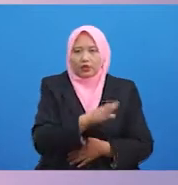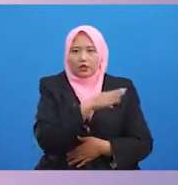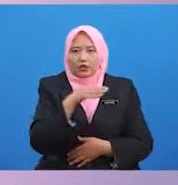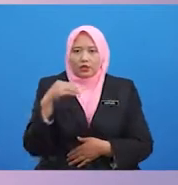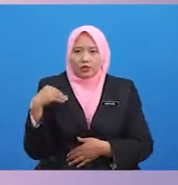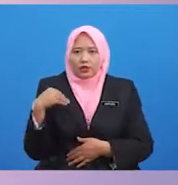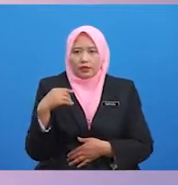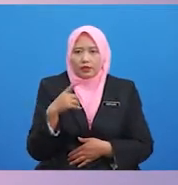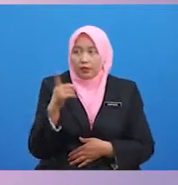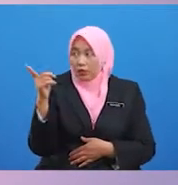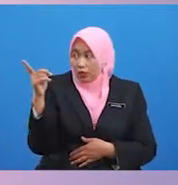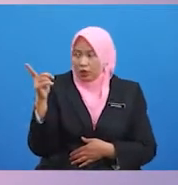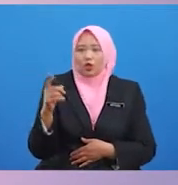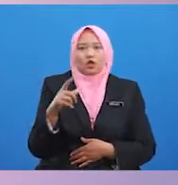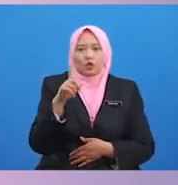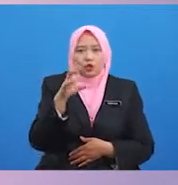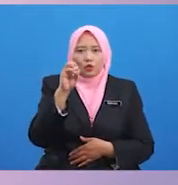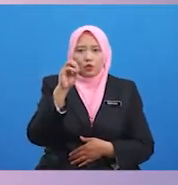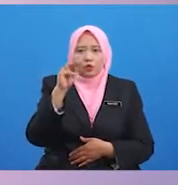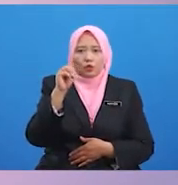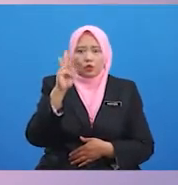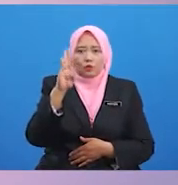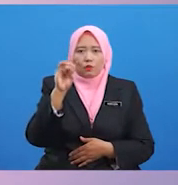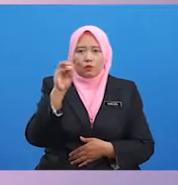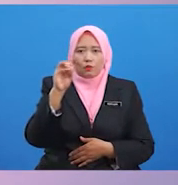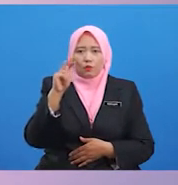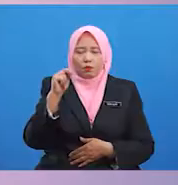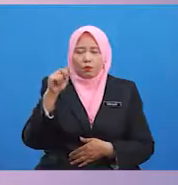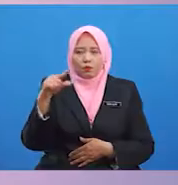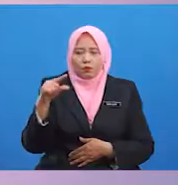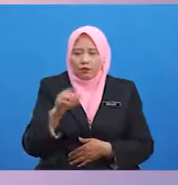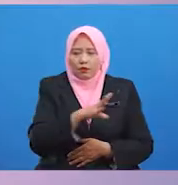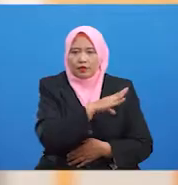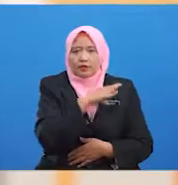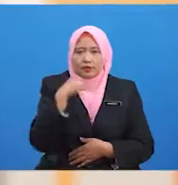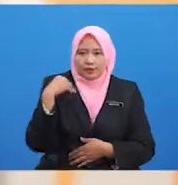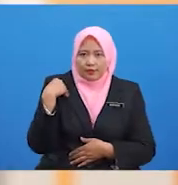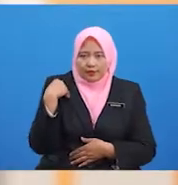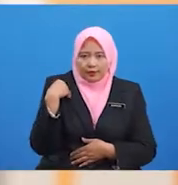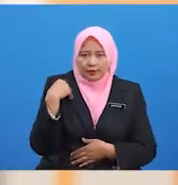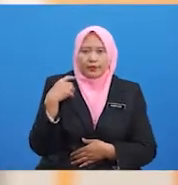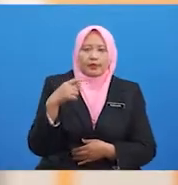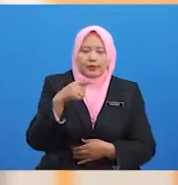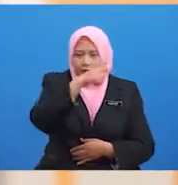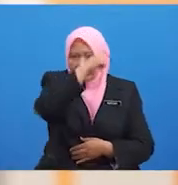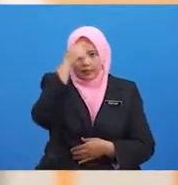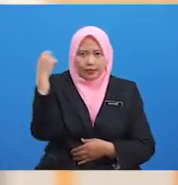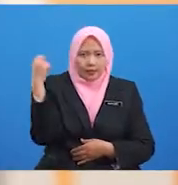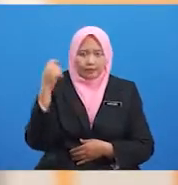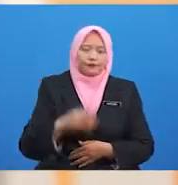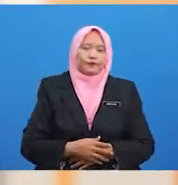perlombongan. Dan juga ada penternakan. Sektor yang